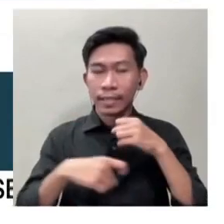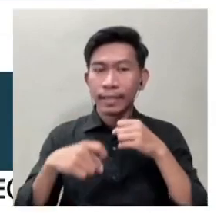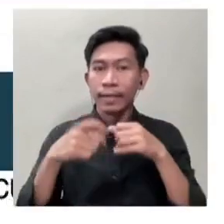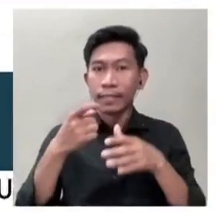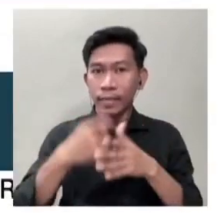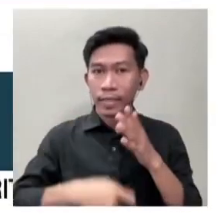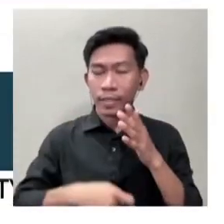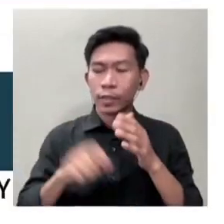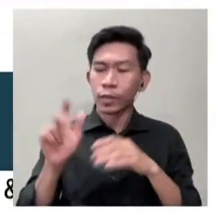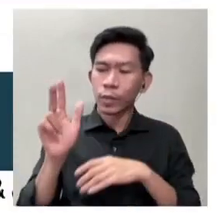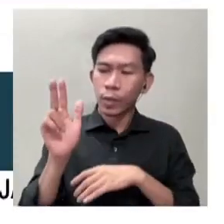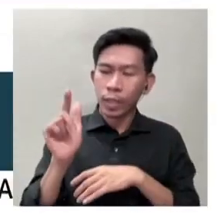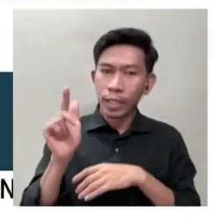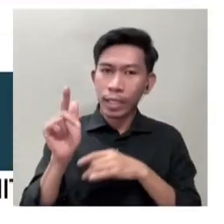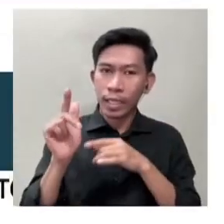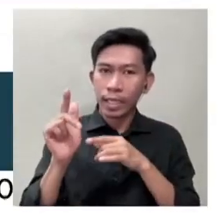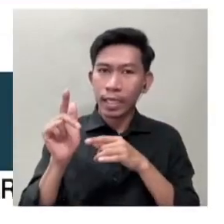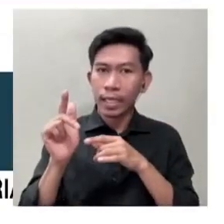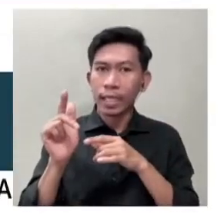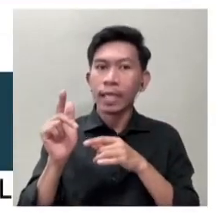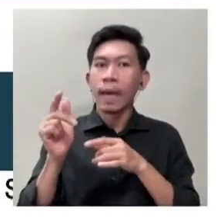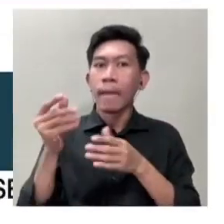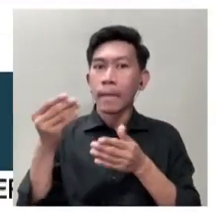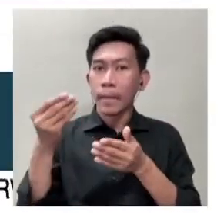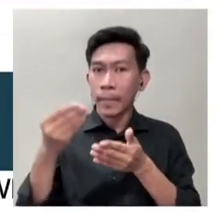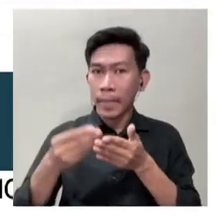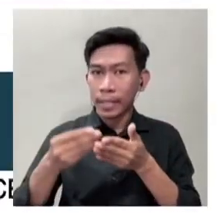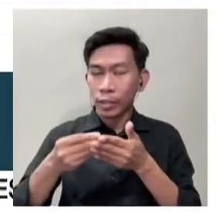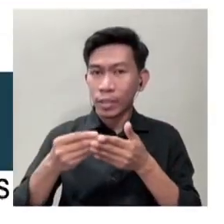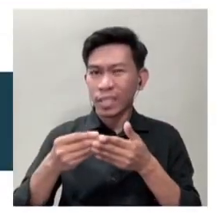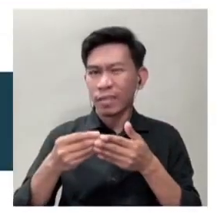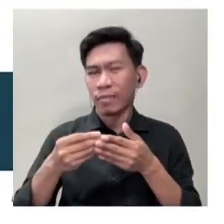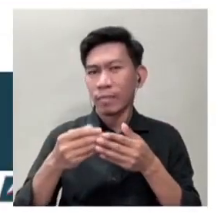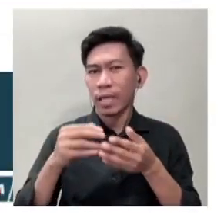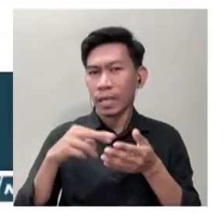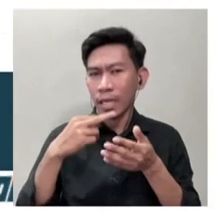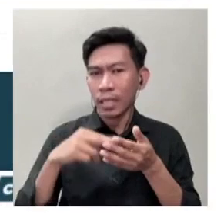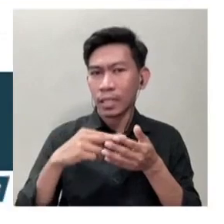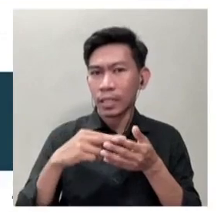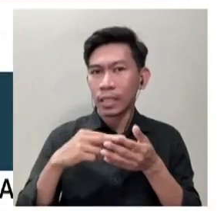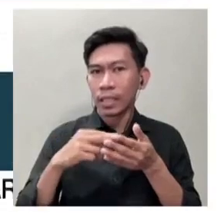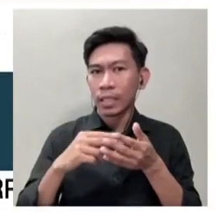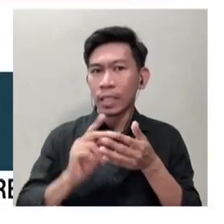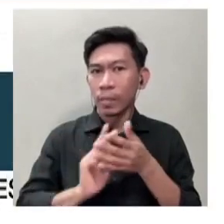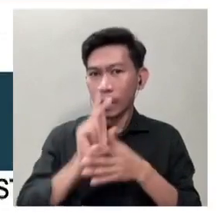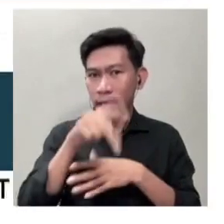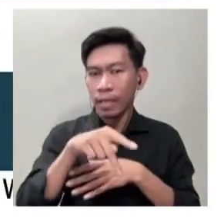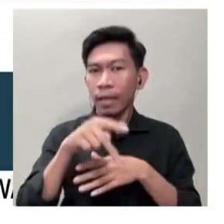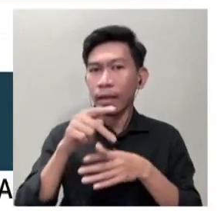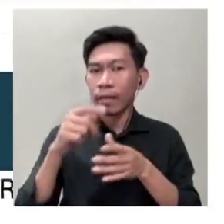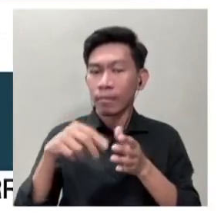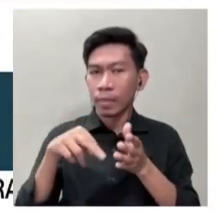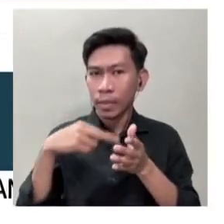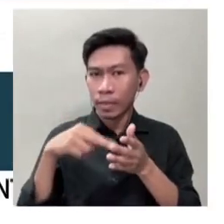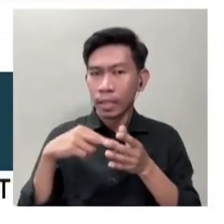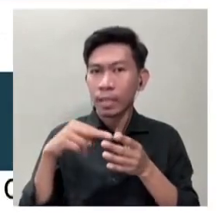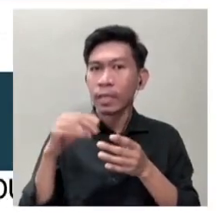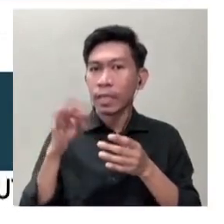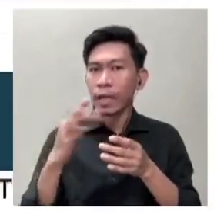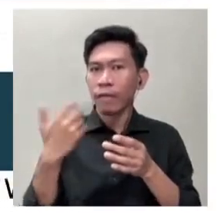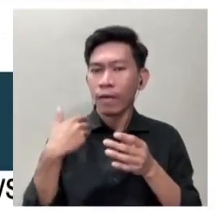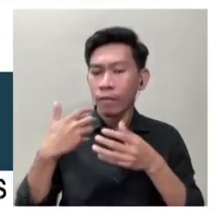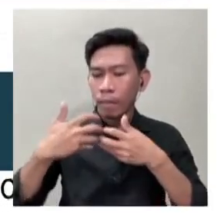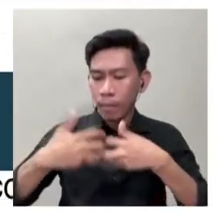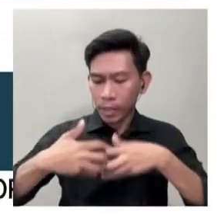23 pesos of palay, equivalent to around, pag na-mill ito sa miller, nasa 38 pesos